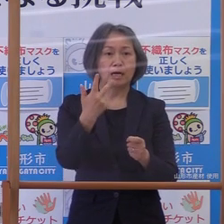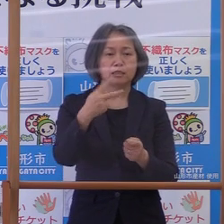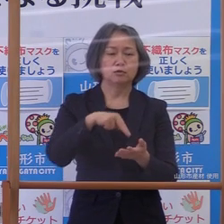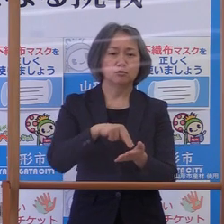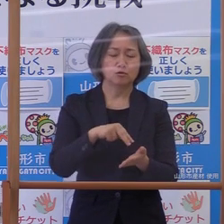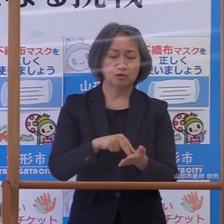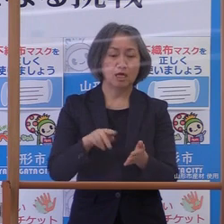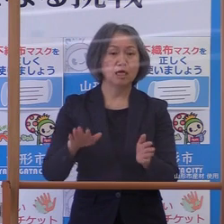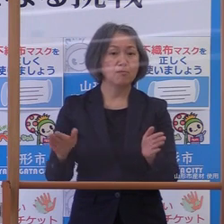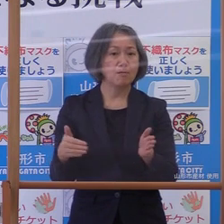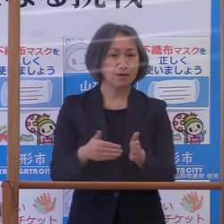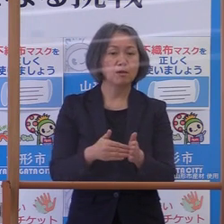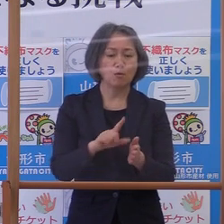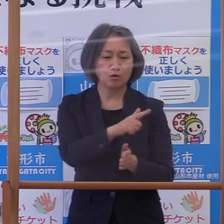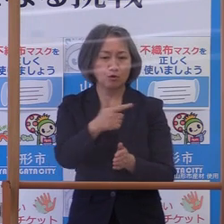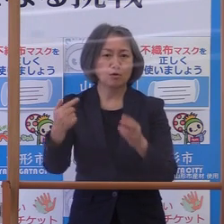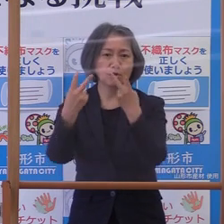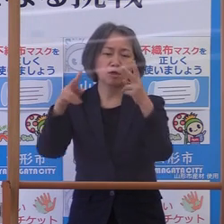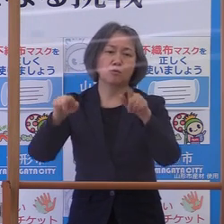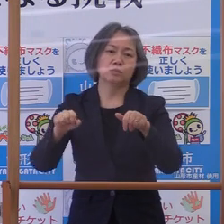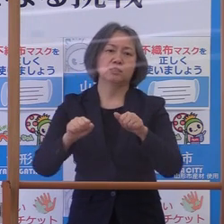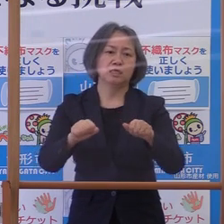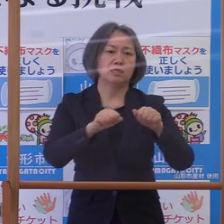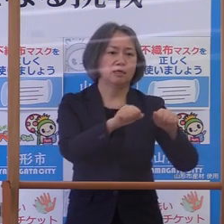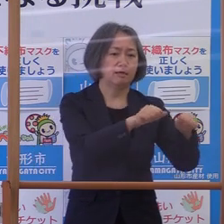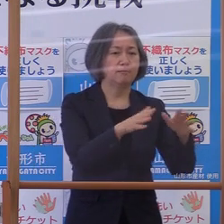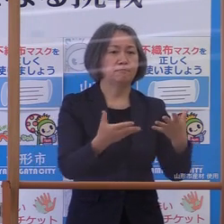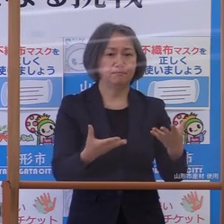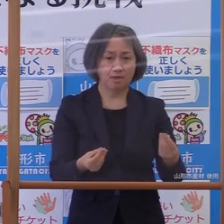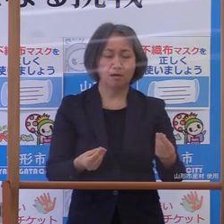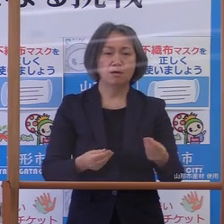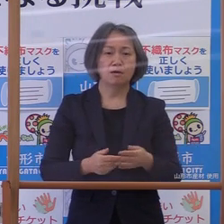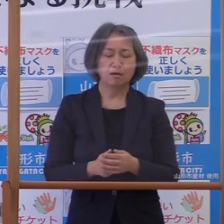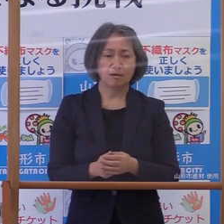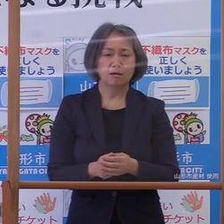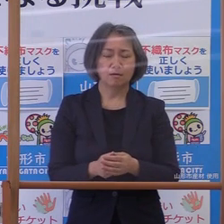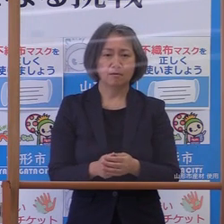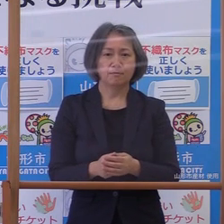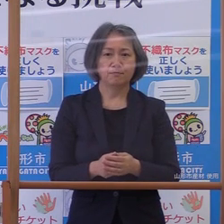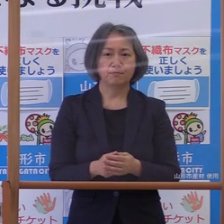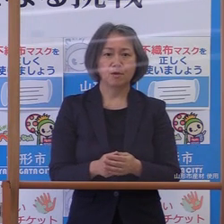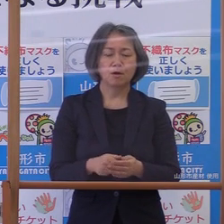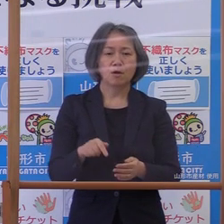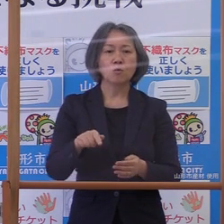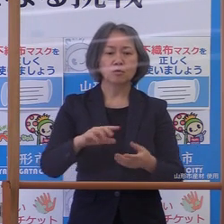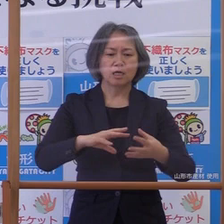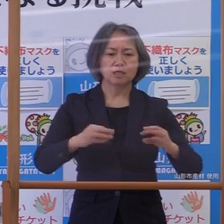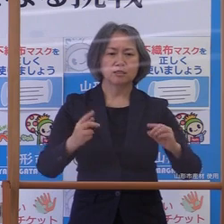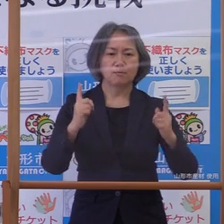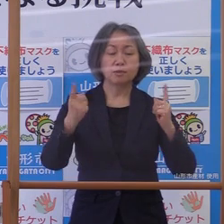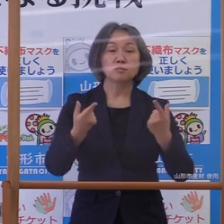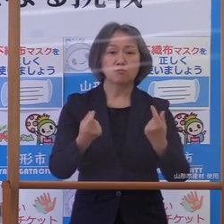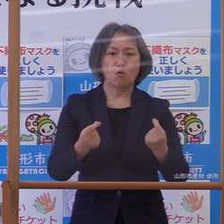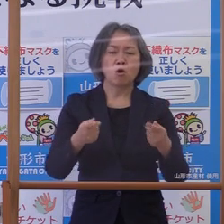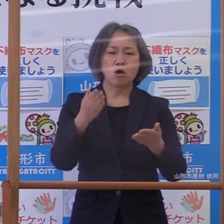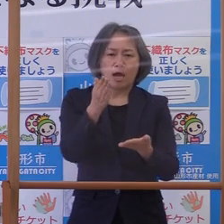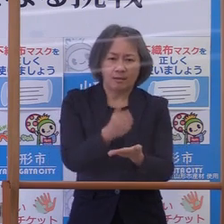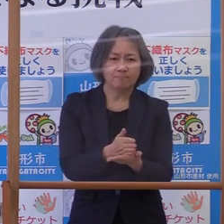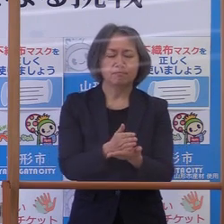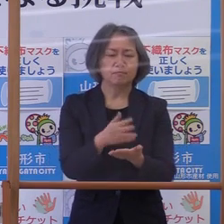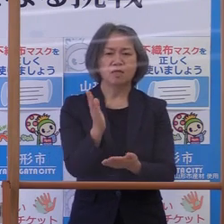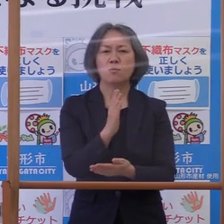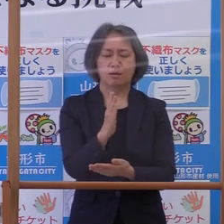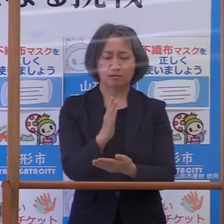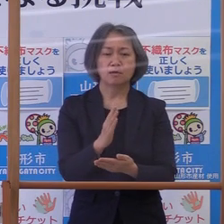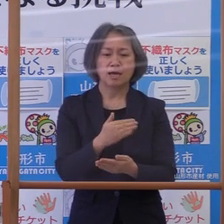これまでも行ってきましたので、やはりここで中止ということではなしに、一つやれる形